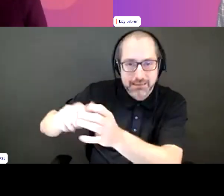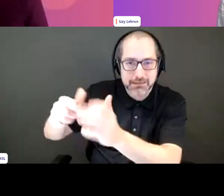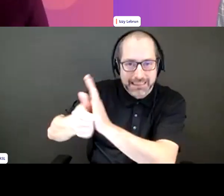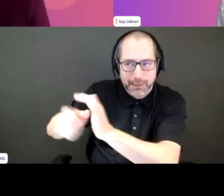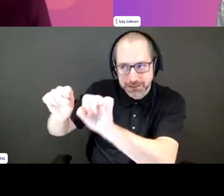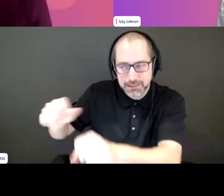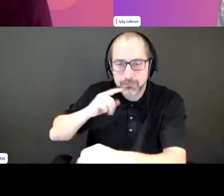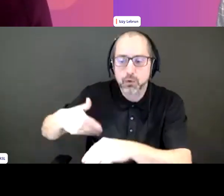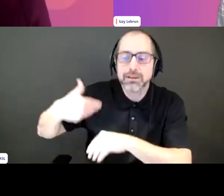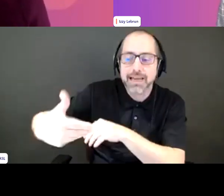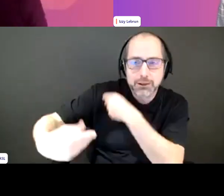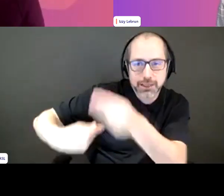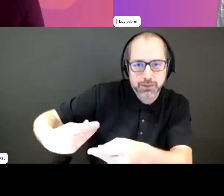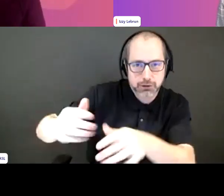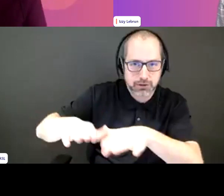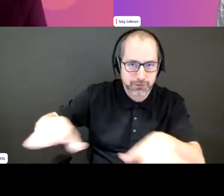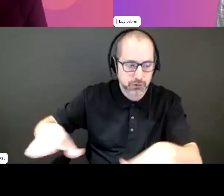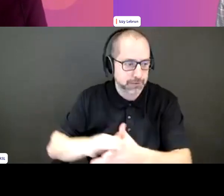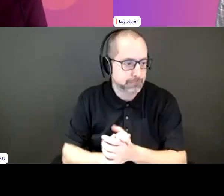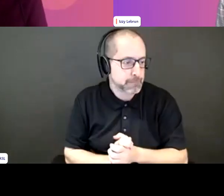là pour la prochaine génération des enfants